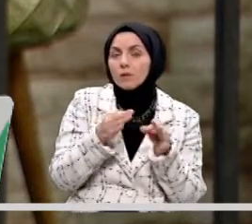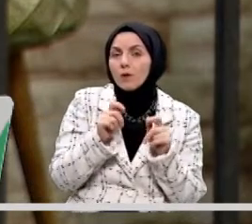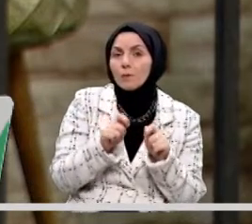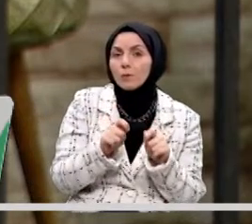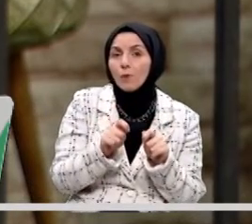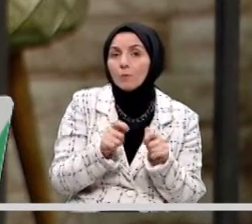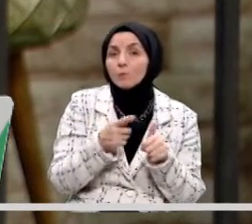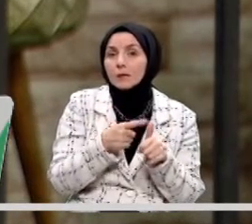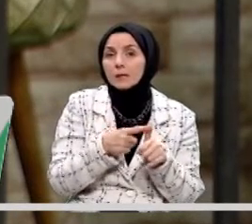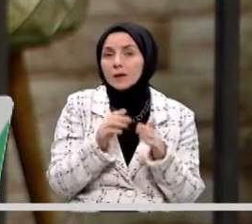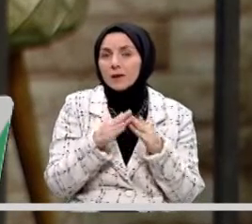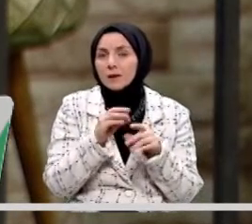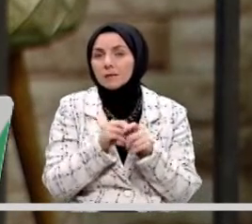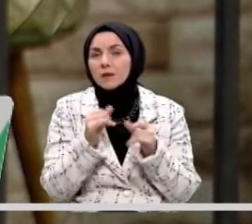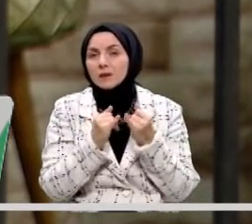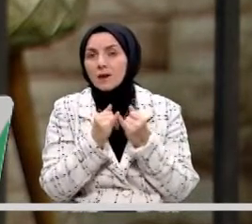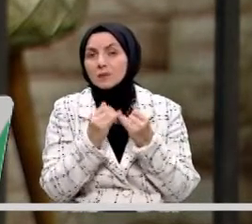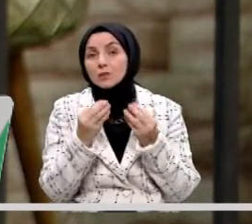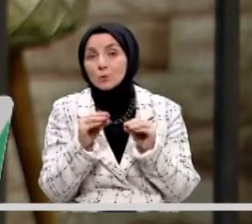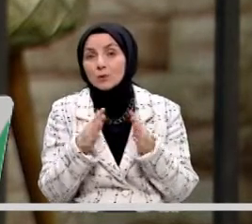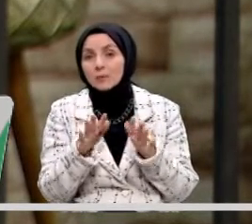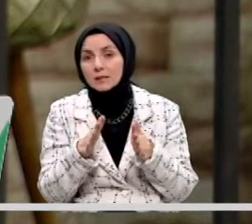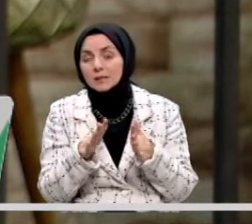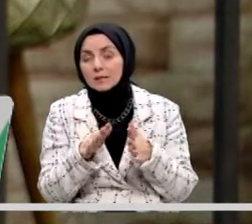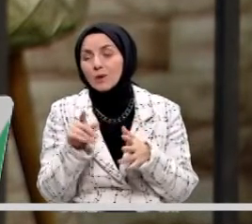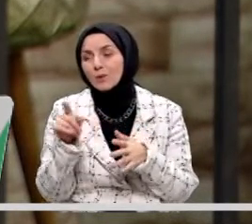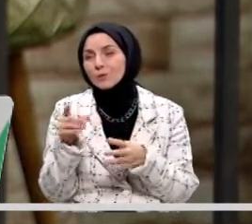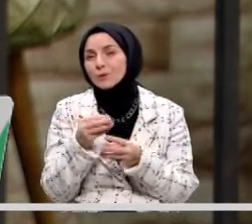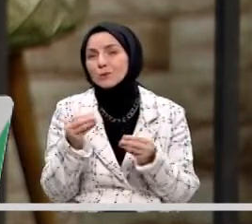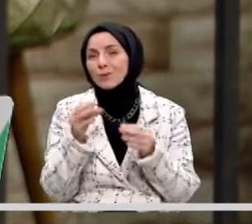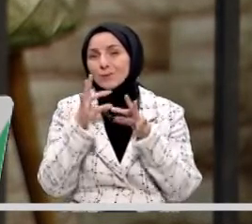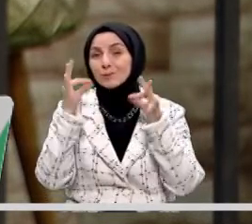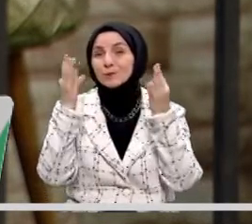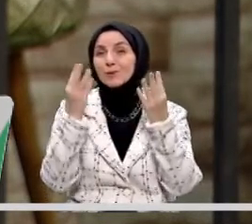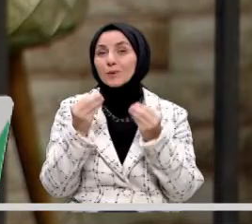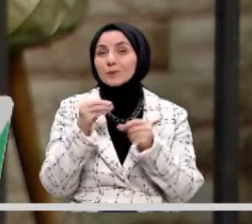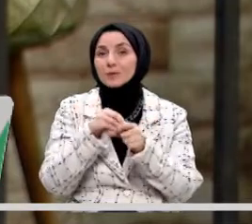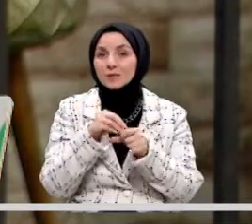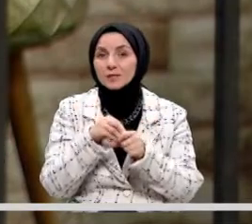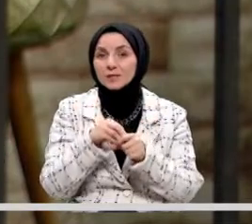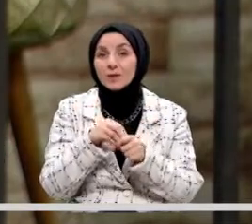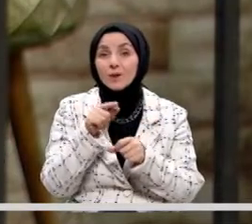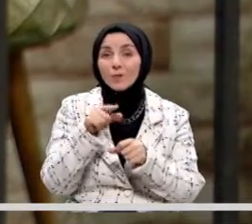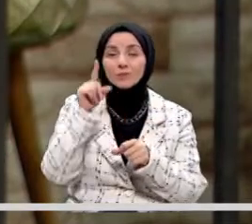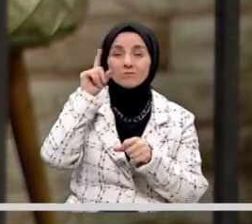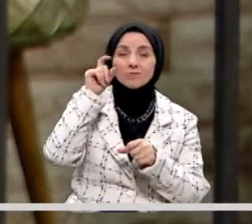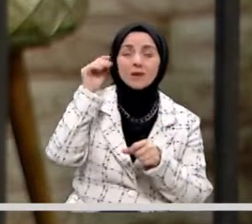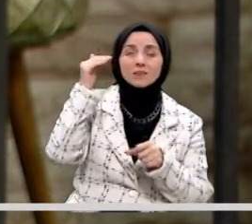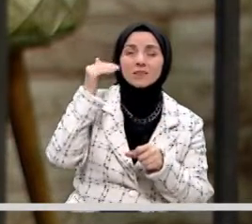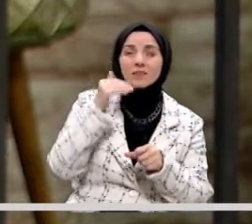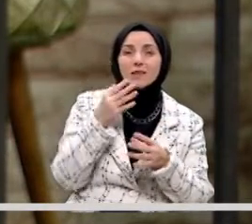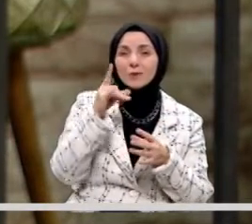ile diğer Çocuk evde kimse kardeş ona çok mutlu saatler geçirdiği için kıskançlık duygusunu